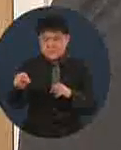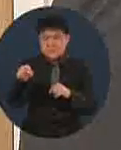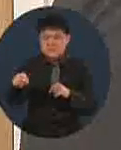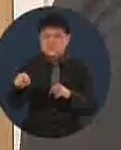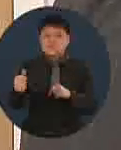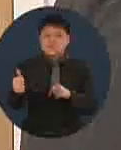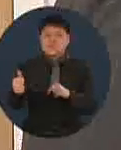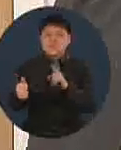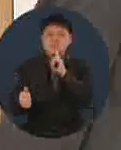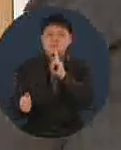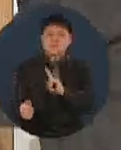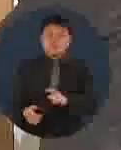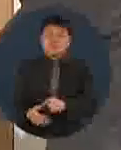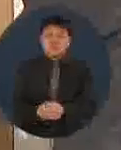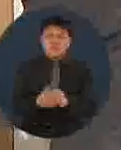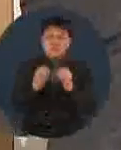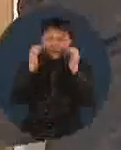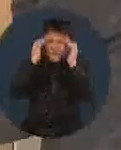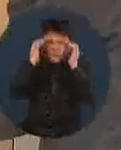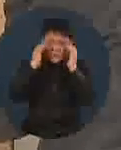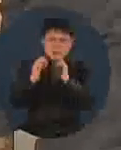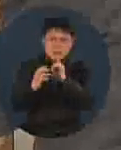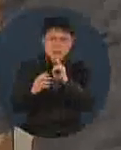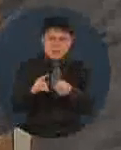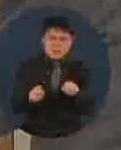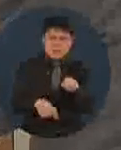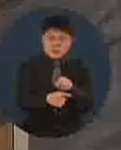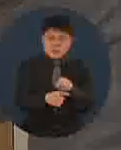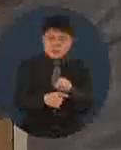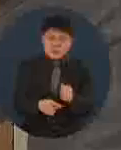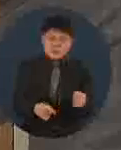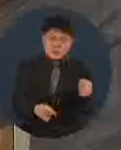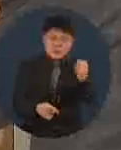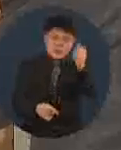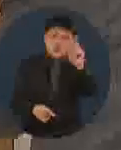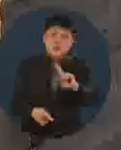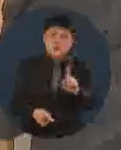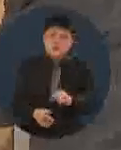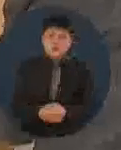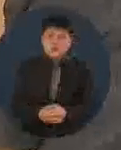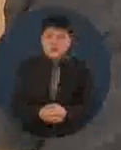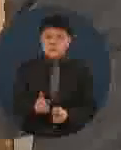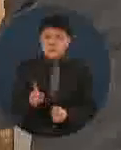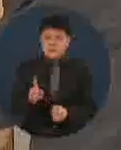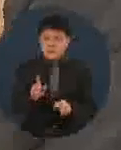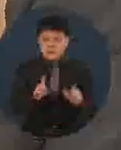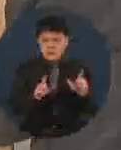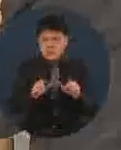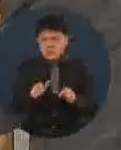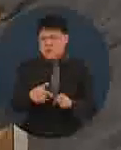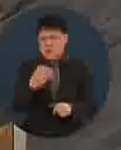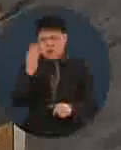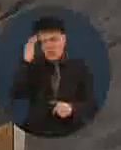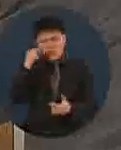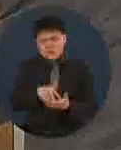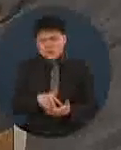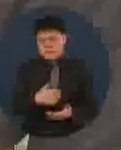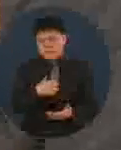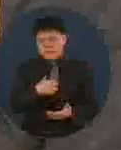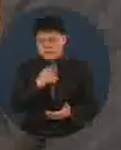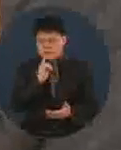네. 이건 상당히 괴롭고 여기를 뚫어서요. 치고 막아버려도 그렇네요. 촉촉수 모양이 나옵니다. 이게 나와